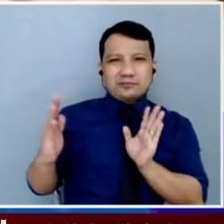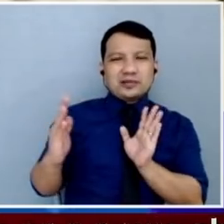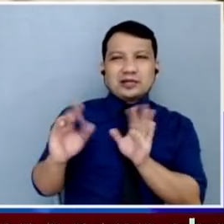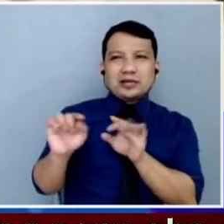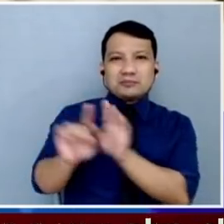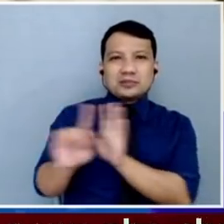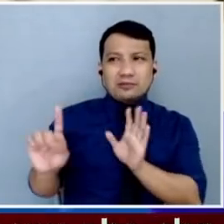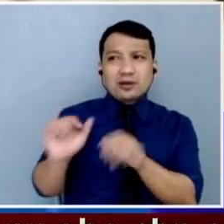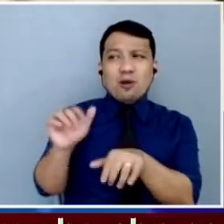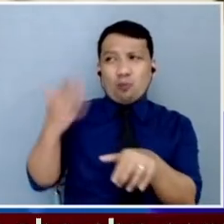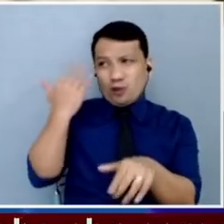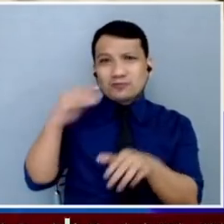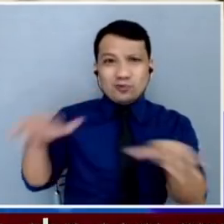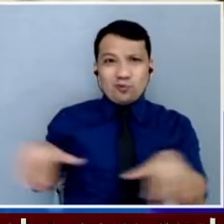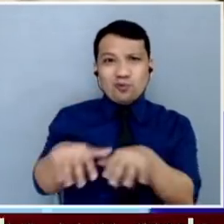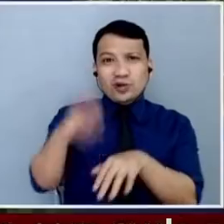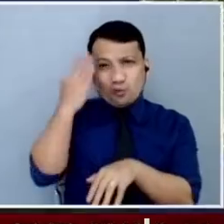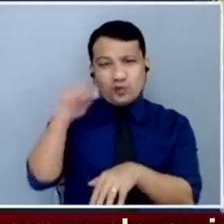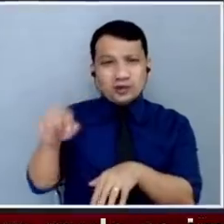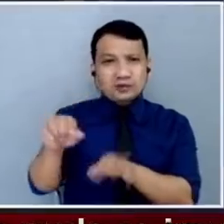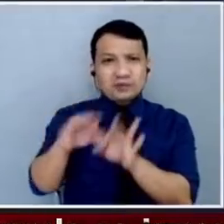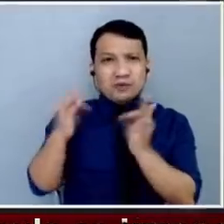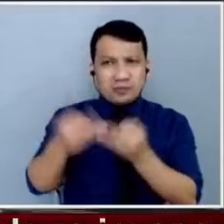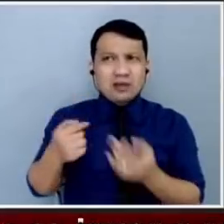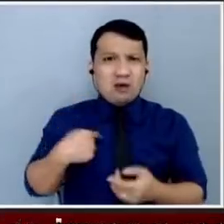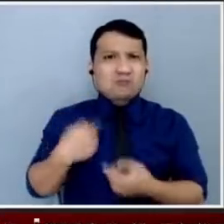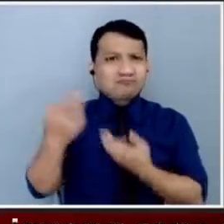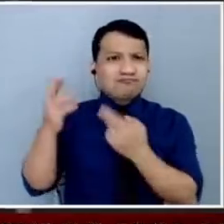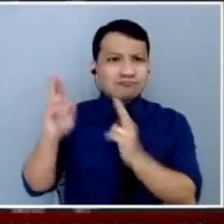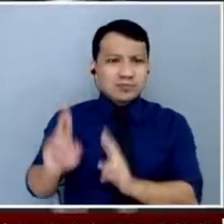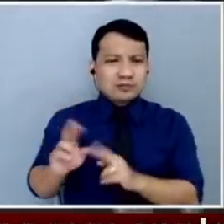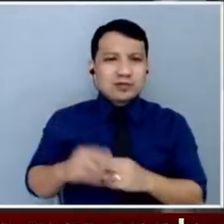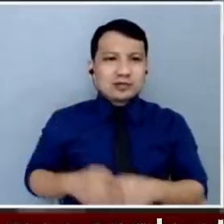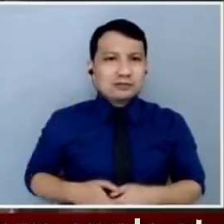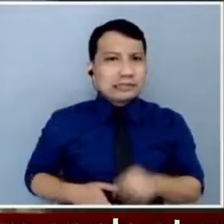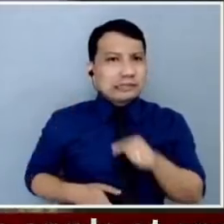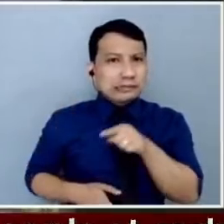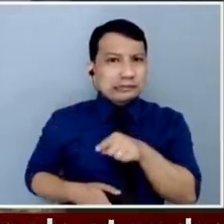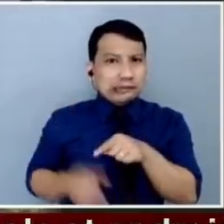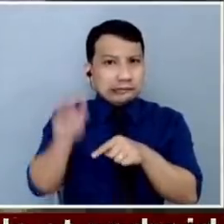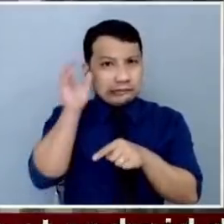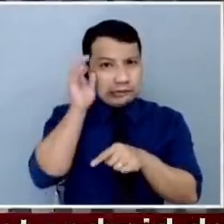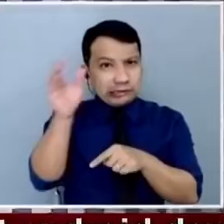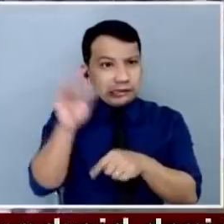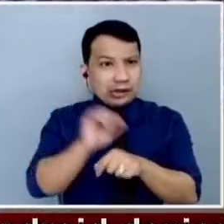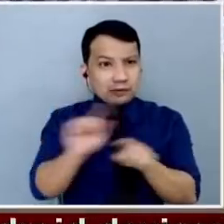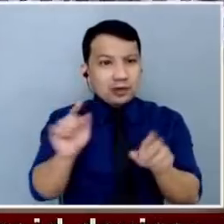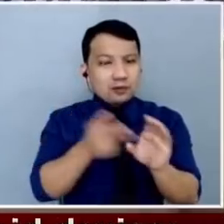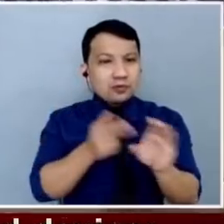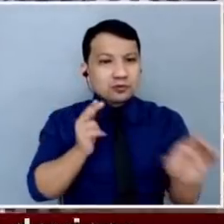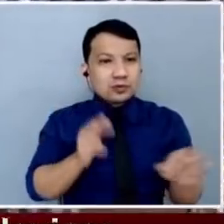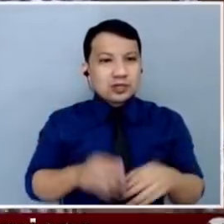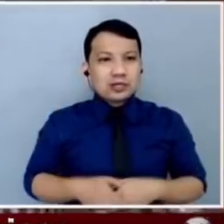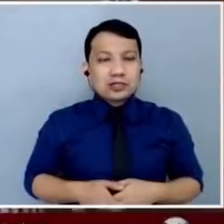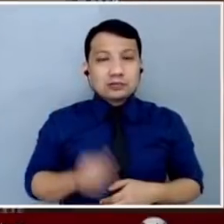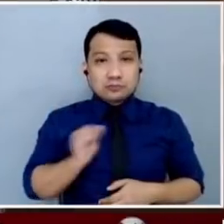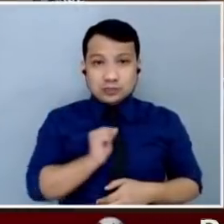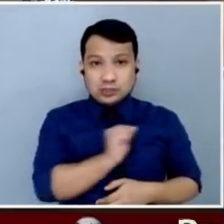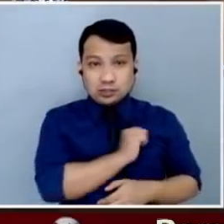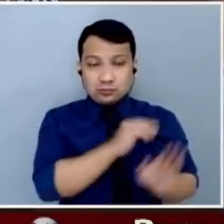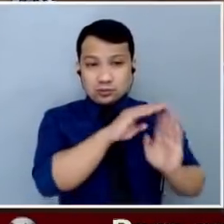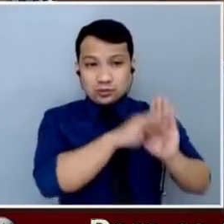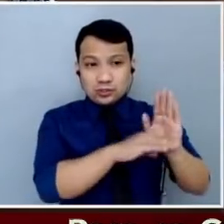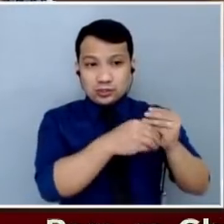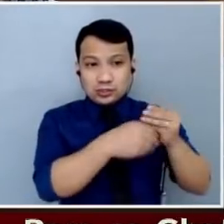naghahanap buhay para sa pamilya mo. And I respect that. Pero hindi lang si Cesar Chavez ang umalis dahil pati ang Senator Yabol ng Aksyon